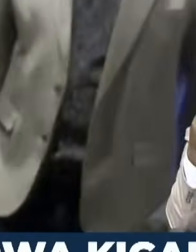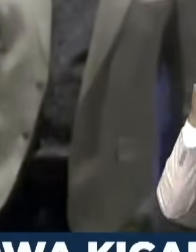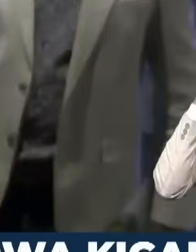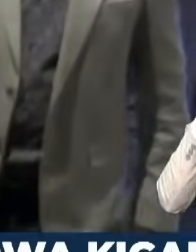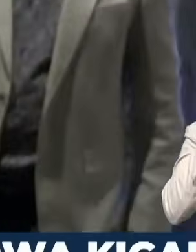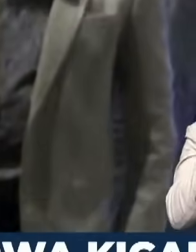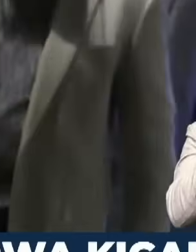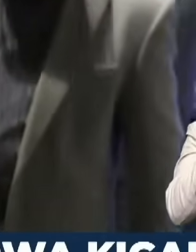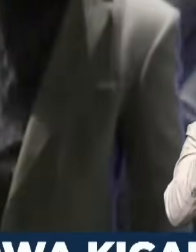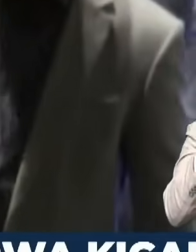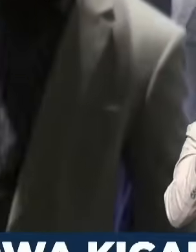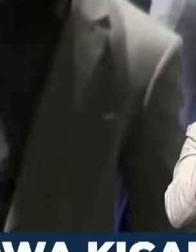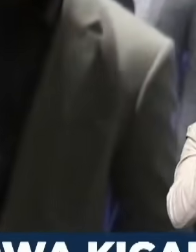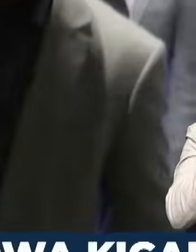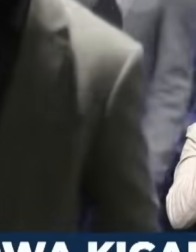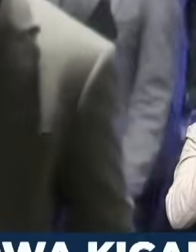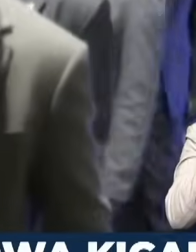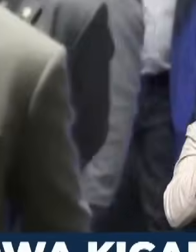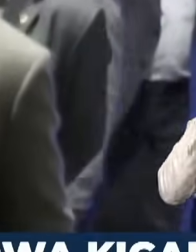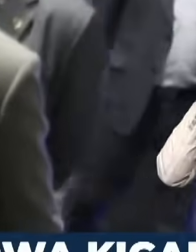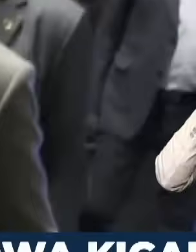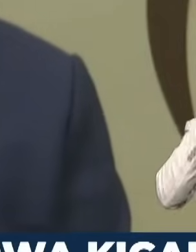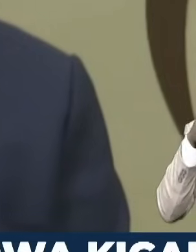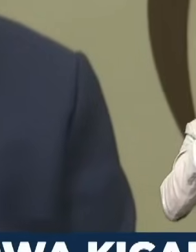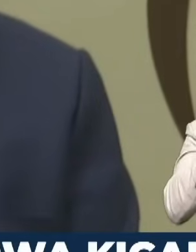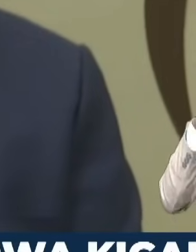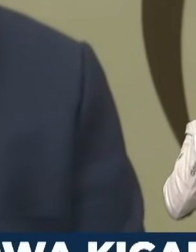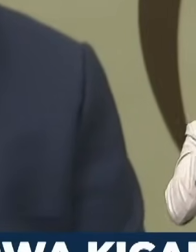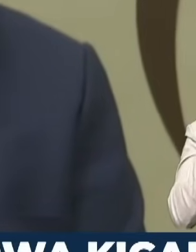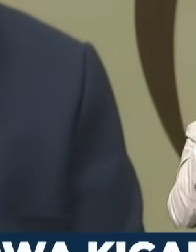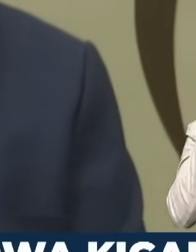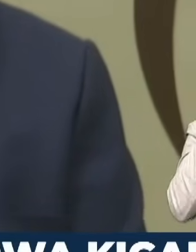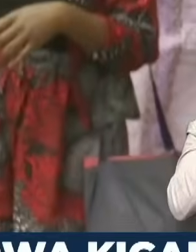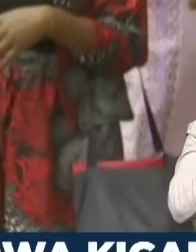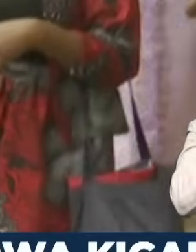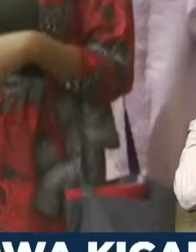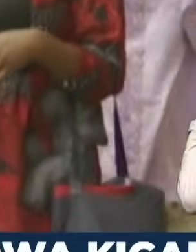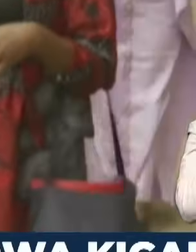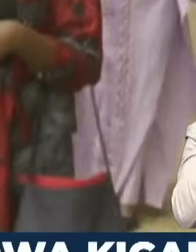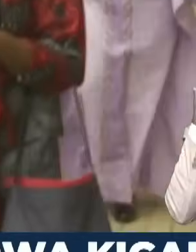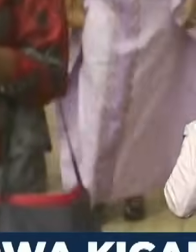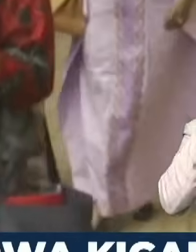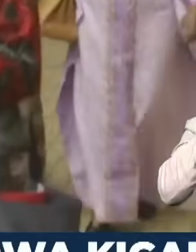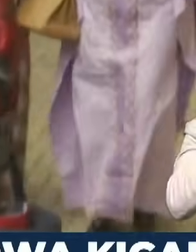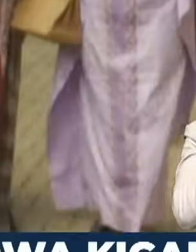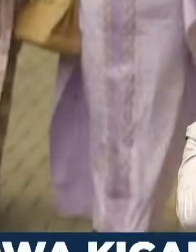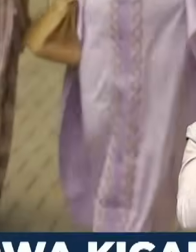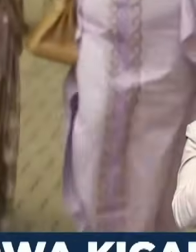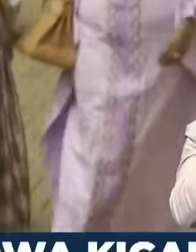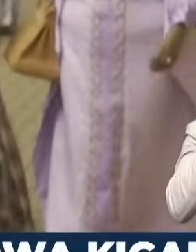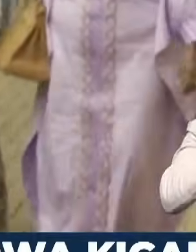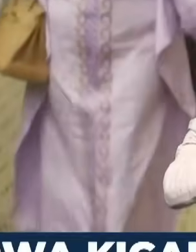Dusingize Mungu Jean Pierre, perezida w'Ihuriro Nyarwanda ry'abagize inteko ishinga amategeko baharanira kurwanya genocide ari naryo ryateguye iki